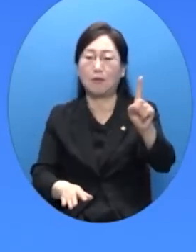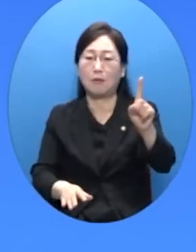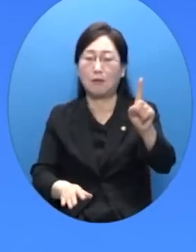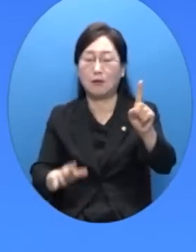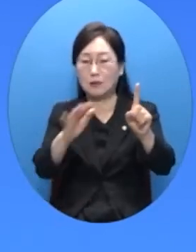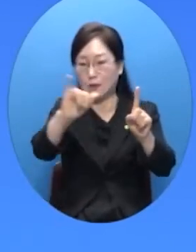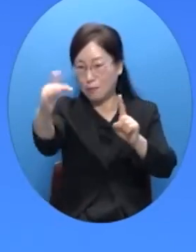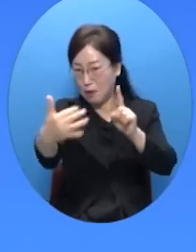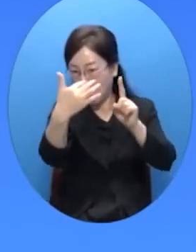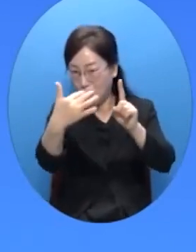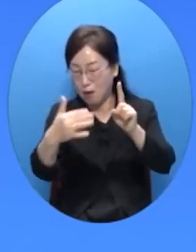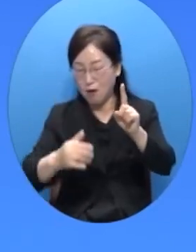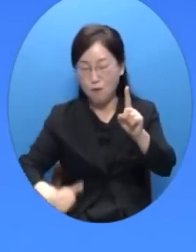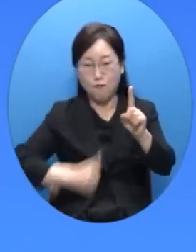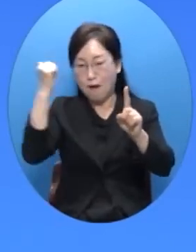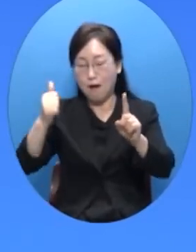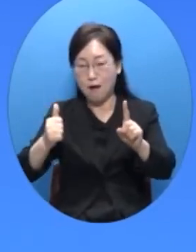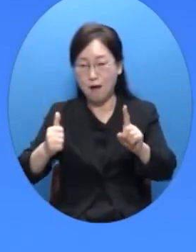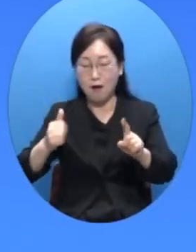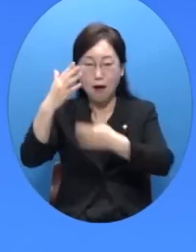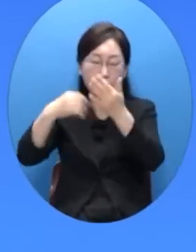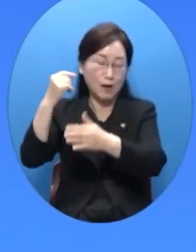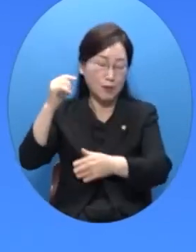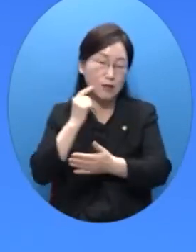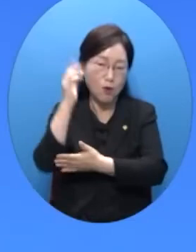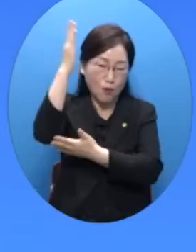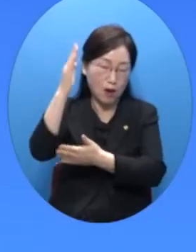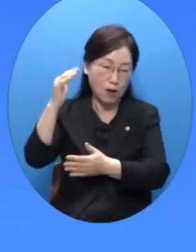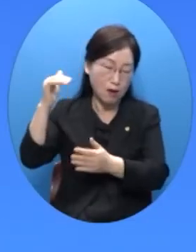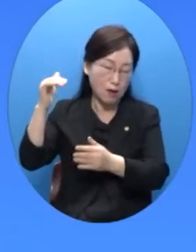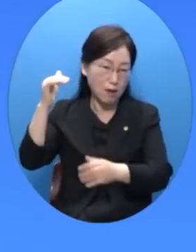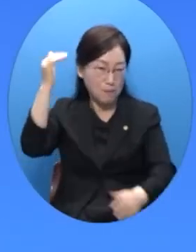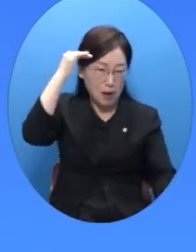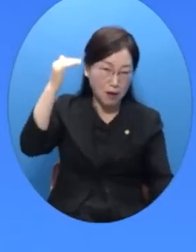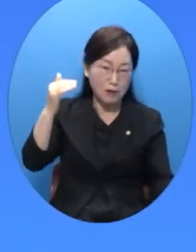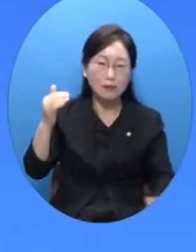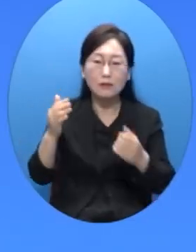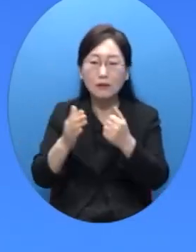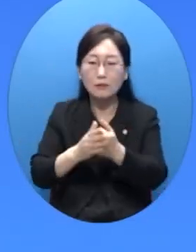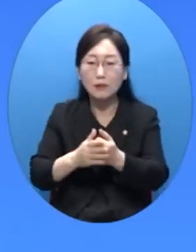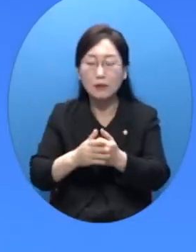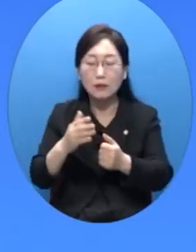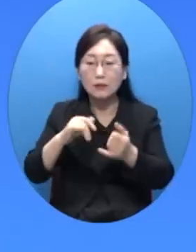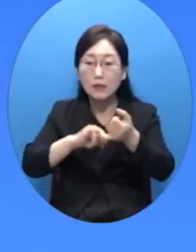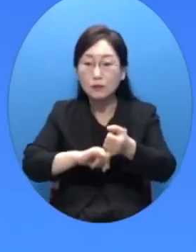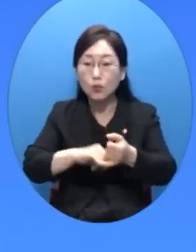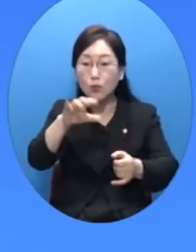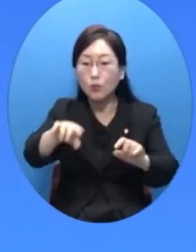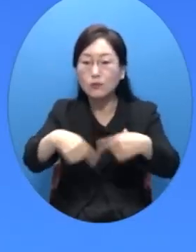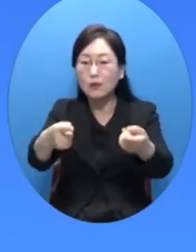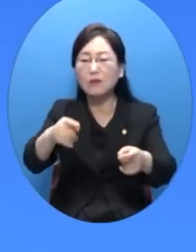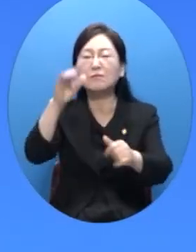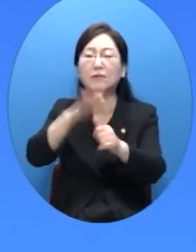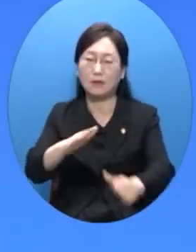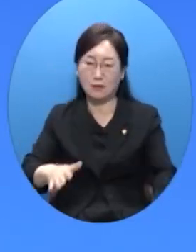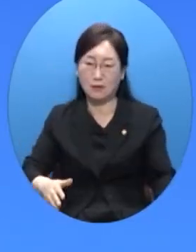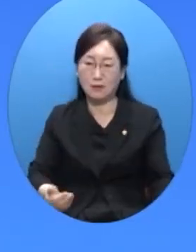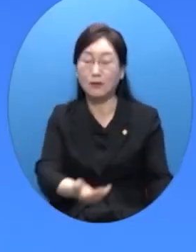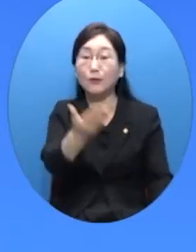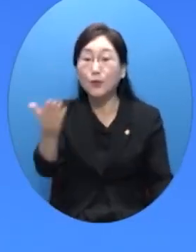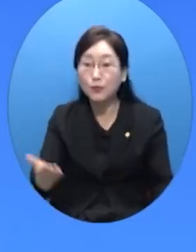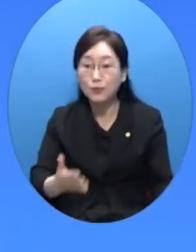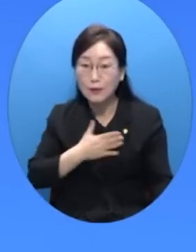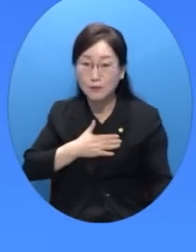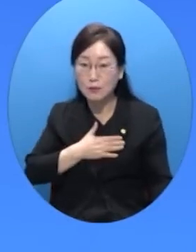사람들 앞에서 화를 내고 하나님의 영광을 가림으로 말미암아 약속의 땅에 가나안에 들어가지 못했습니다. 여러분,